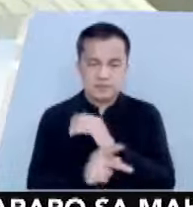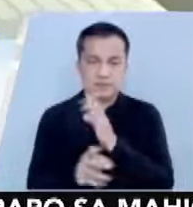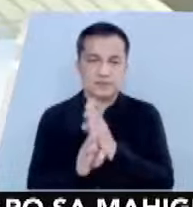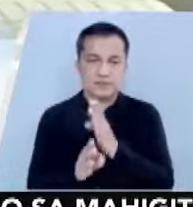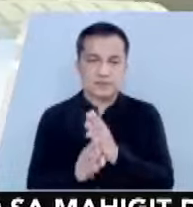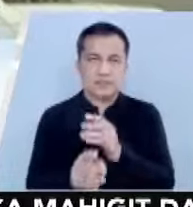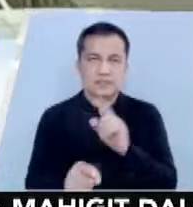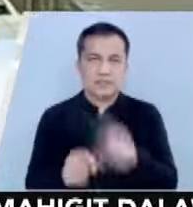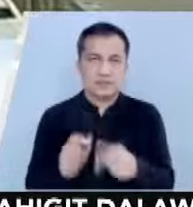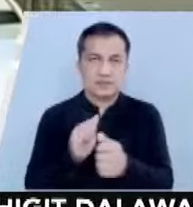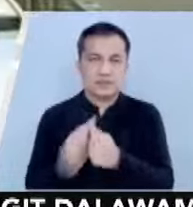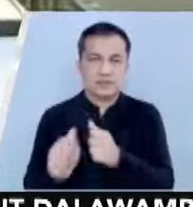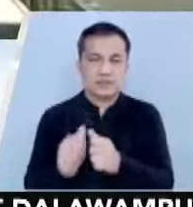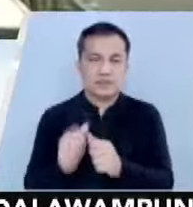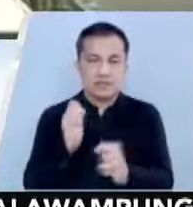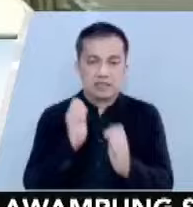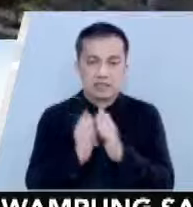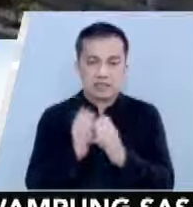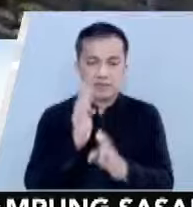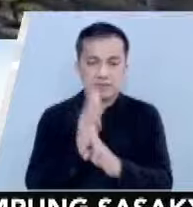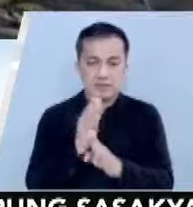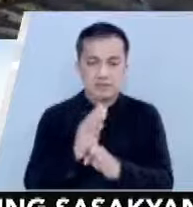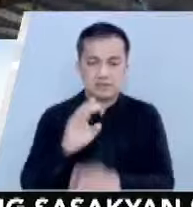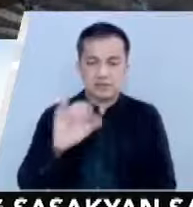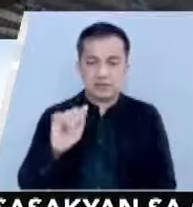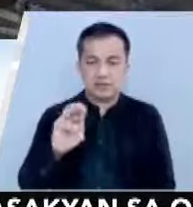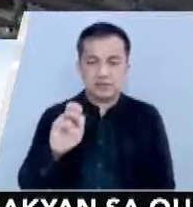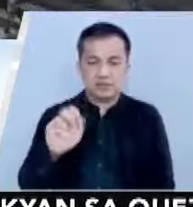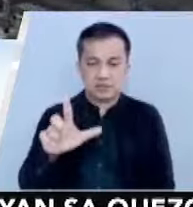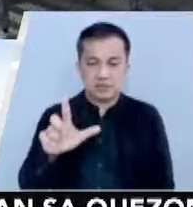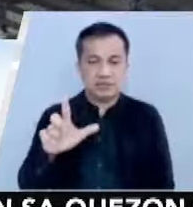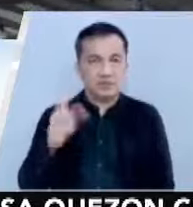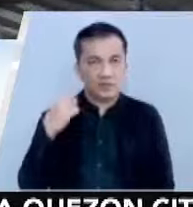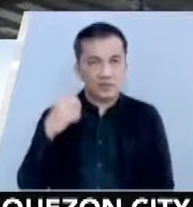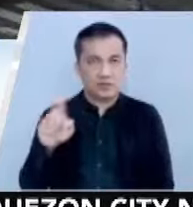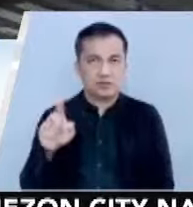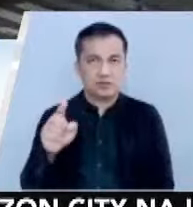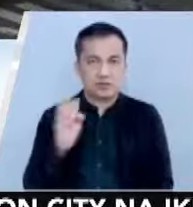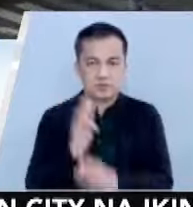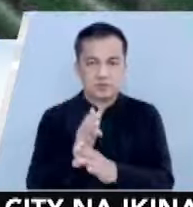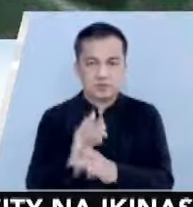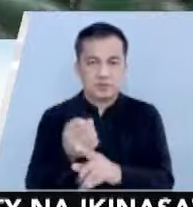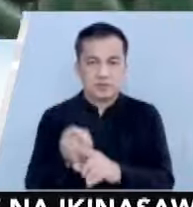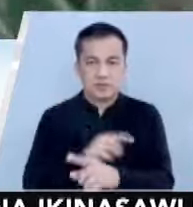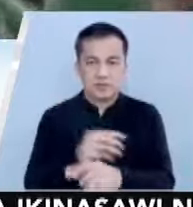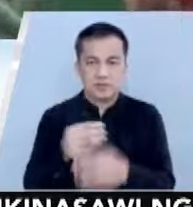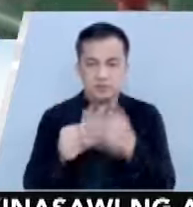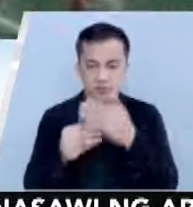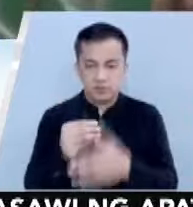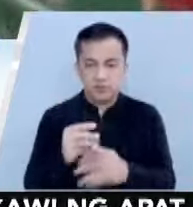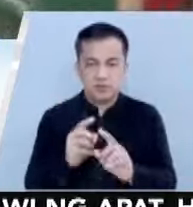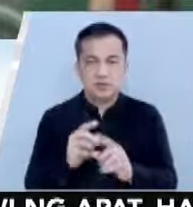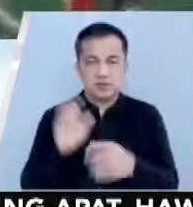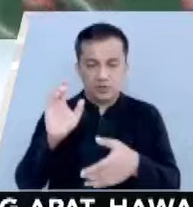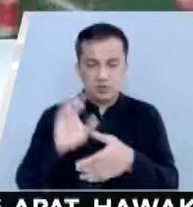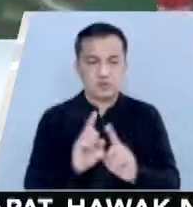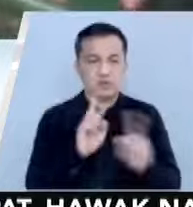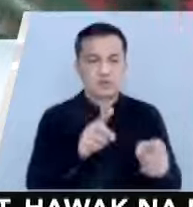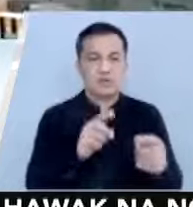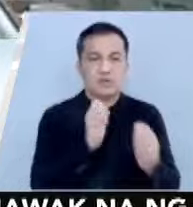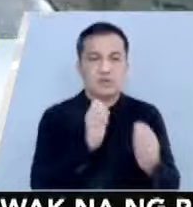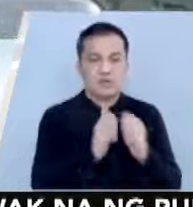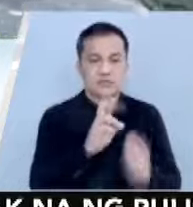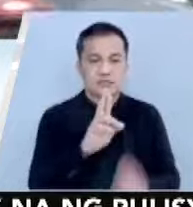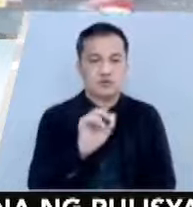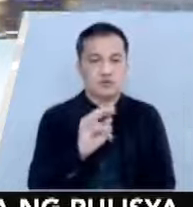bus carousel na para lamang sa mga bus na mumibiyahe mula Monumento Caloocan hanggang EDSA Rotonda sa Pasay.